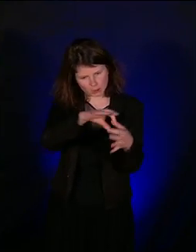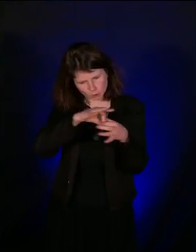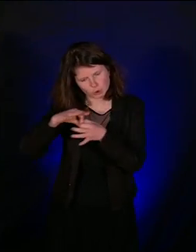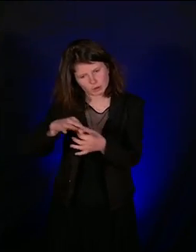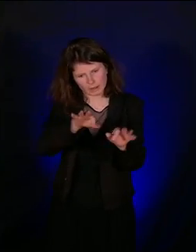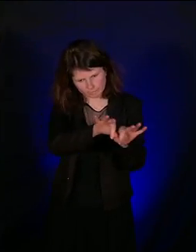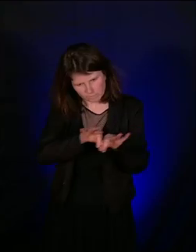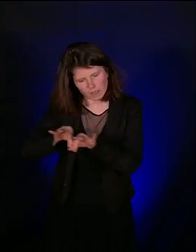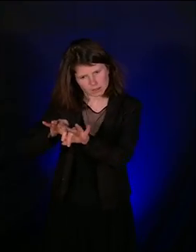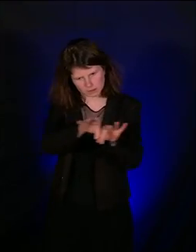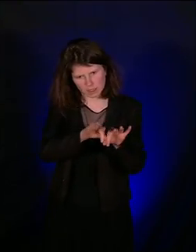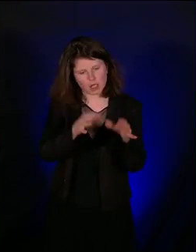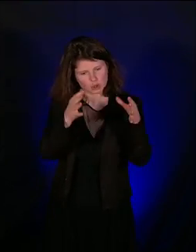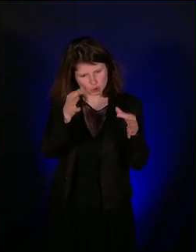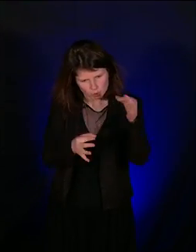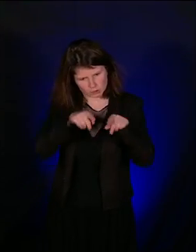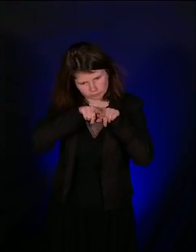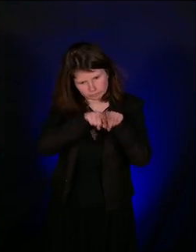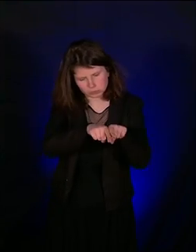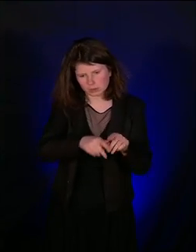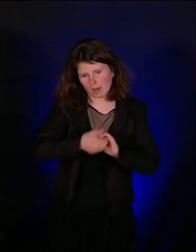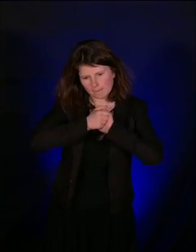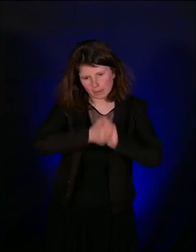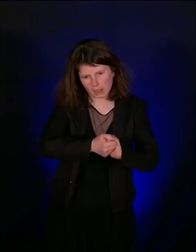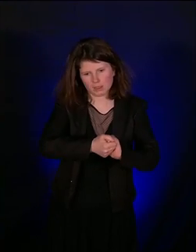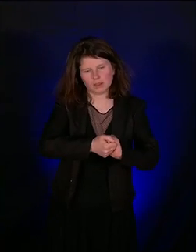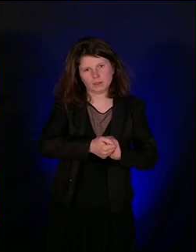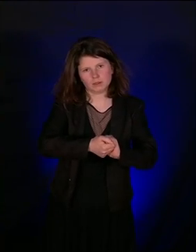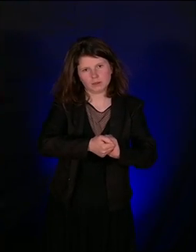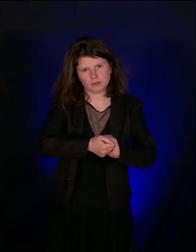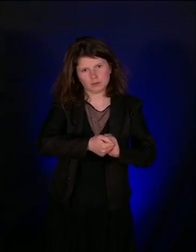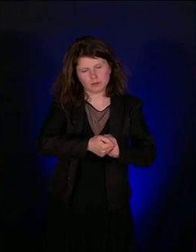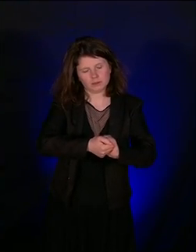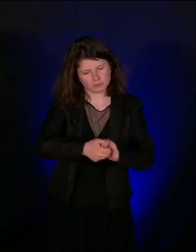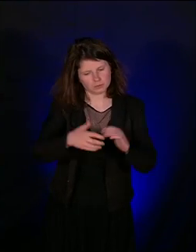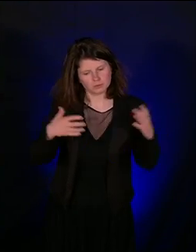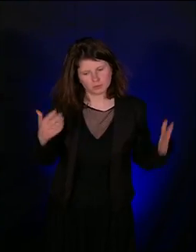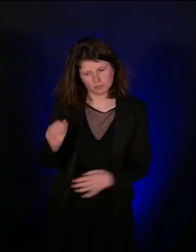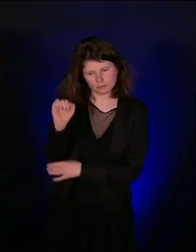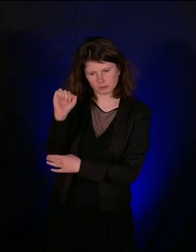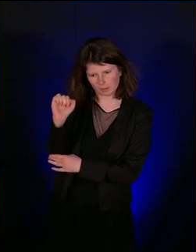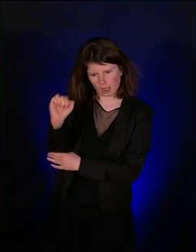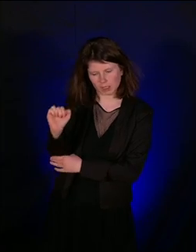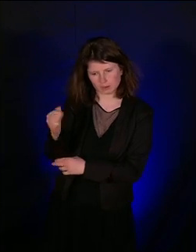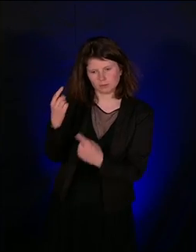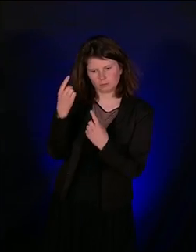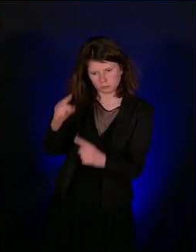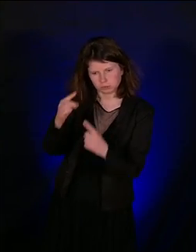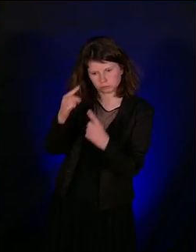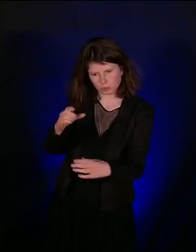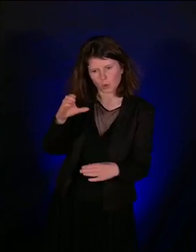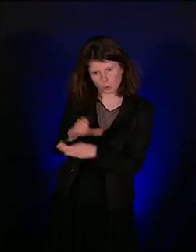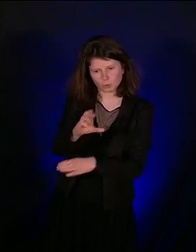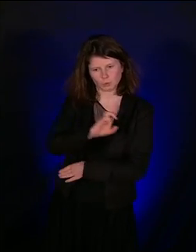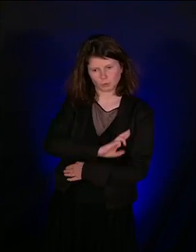fraternelle de justice et de paix chers camarades la lutte contre la régression des sur les retraites démontre